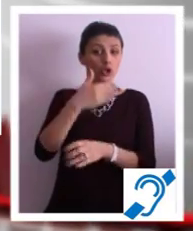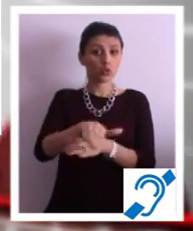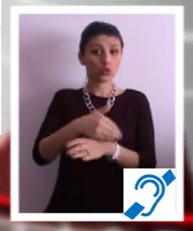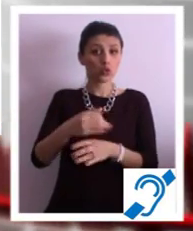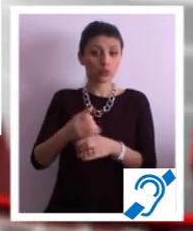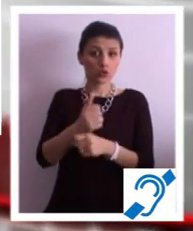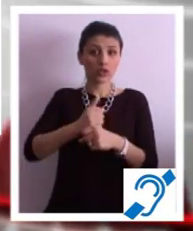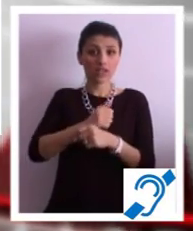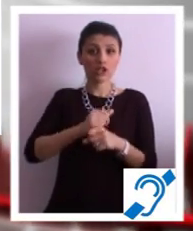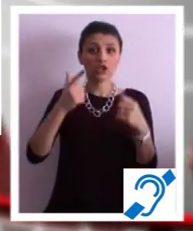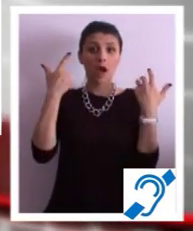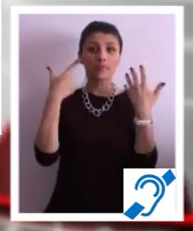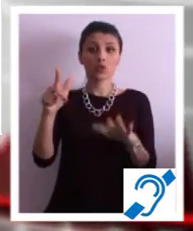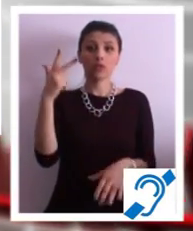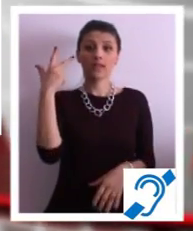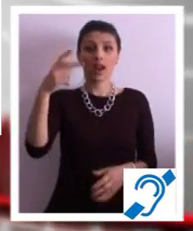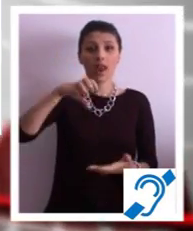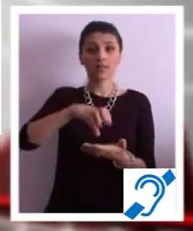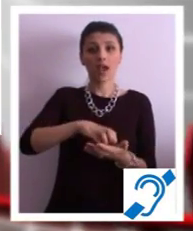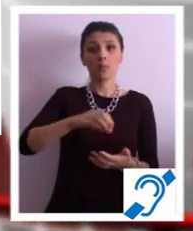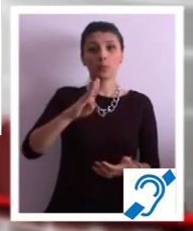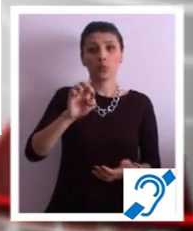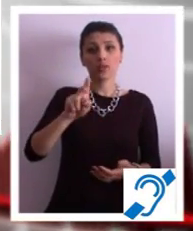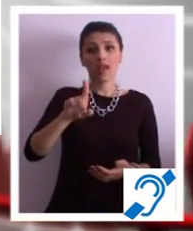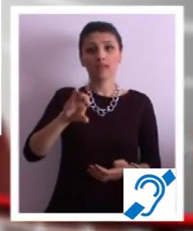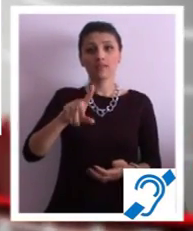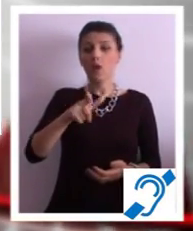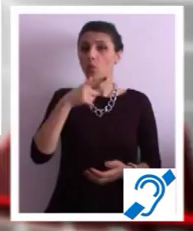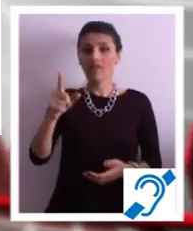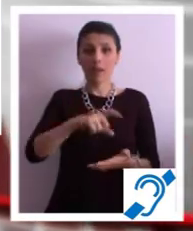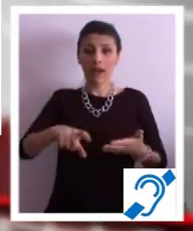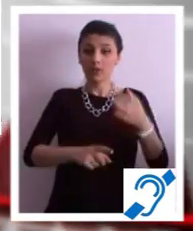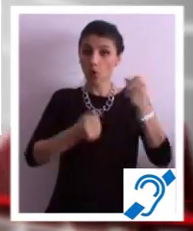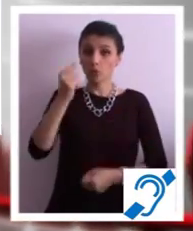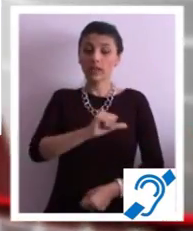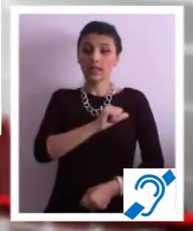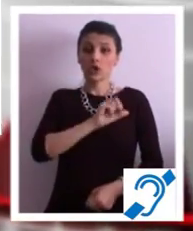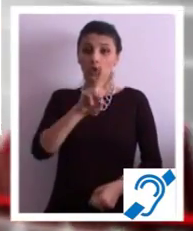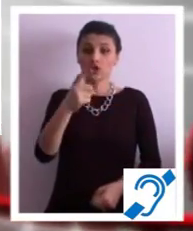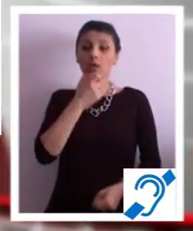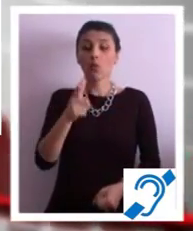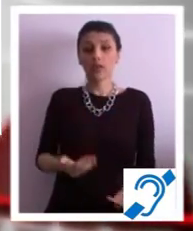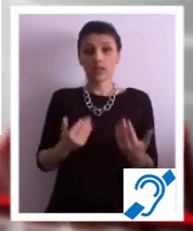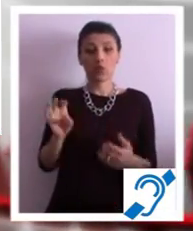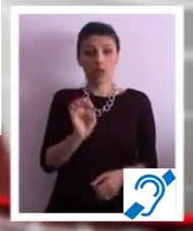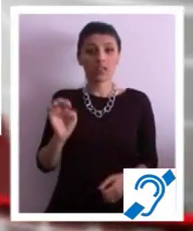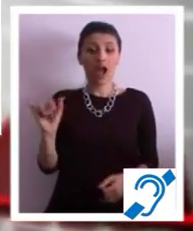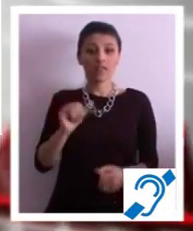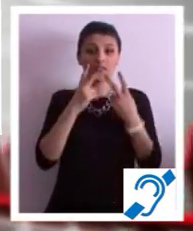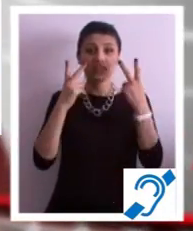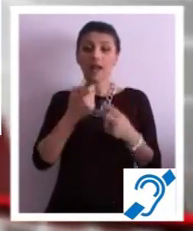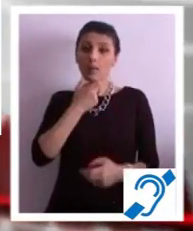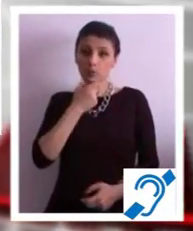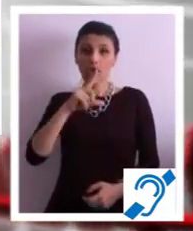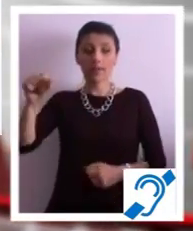județean 703K, în localitatea Budeasa. Deși nu avea permis de conducere, tânărul de 23 de ani din curtea de Argeș a venit în vizită la bunici și a